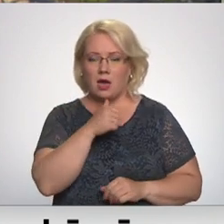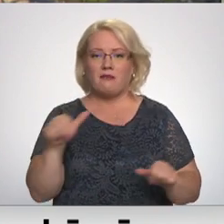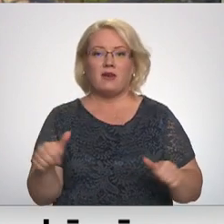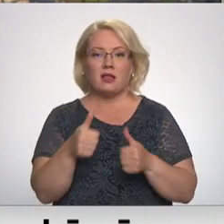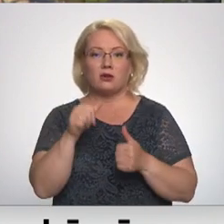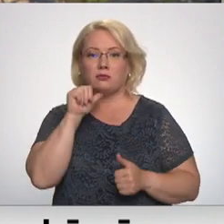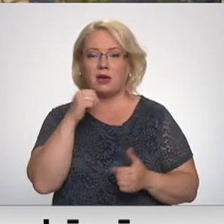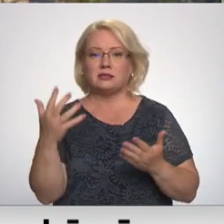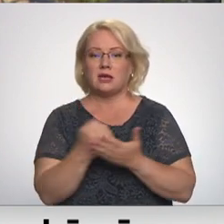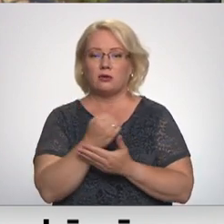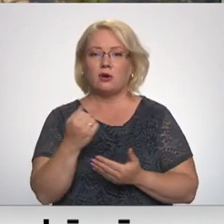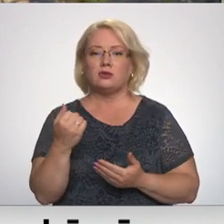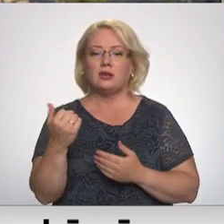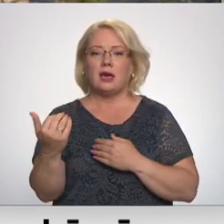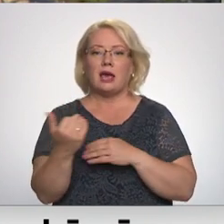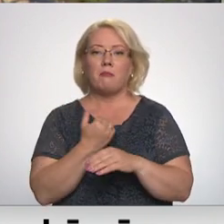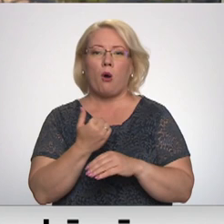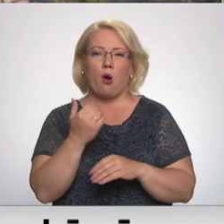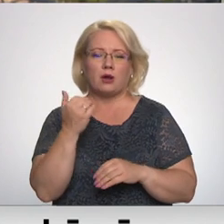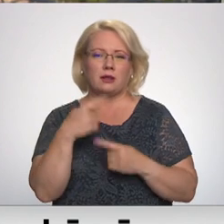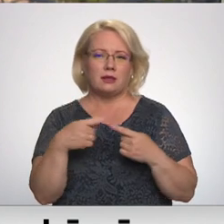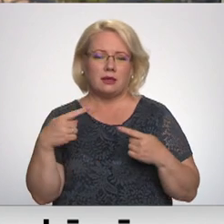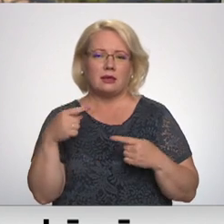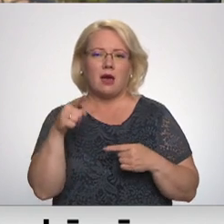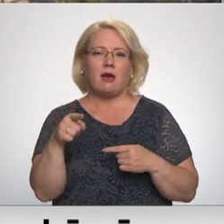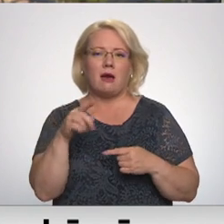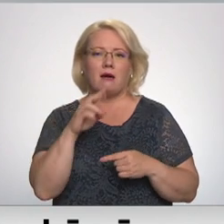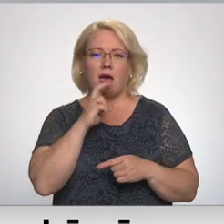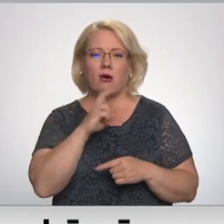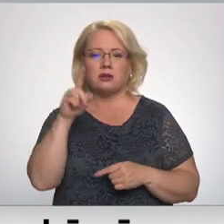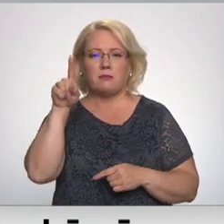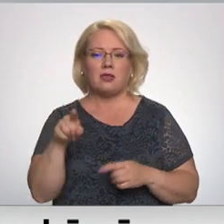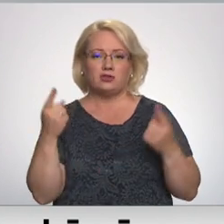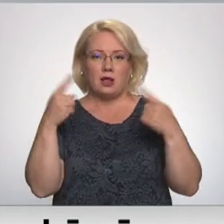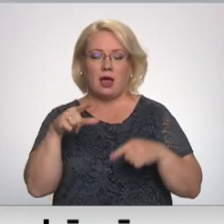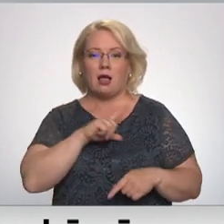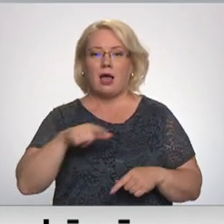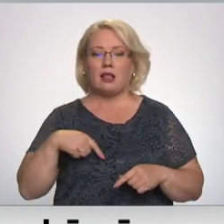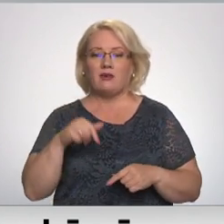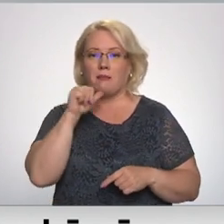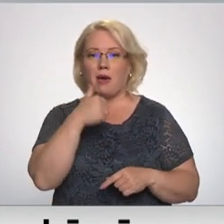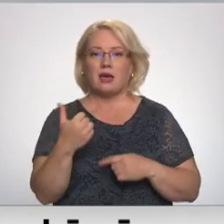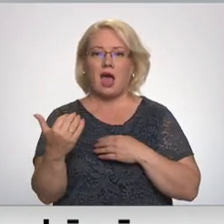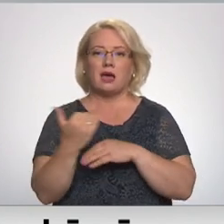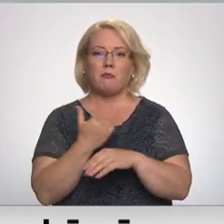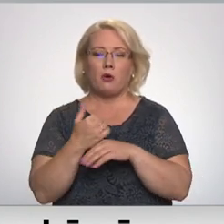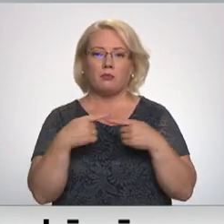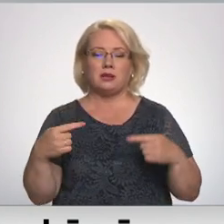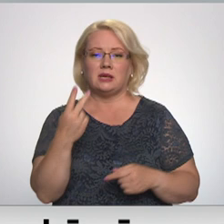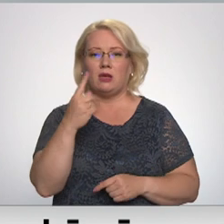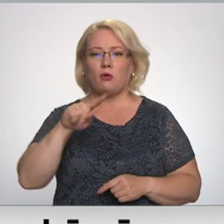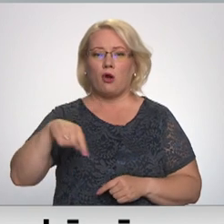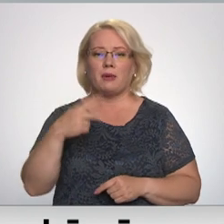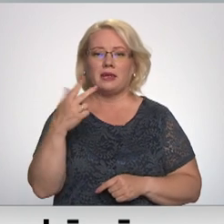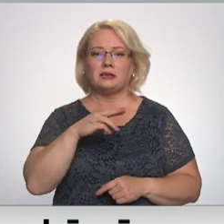maijā sasniegts jauns importa vērtības rekords mēneša laikā. Maijā Latvija importējusi preces 2,3 miljārdi